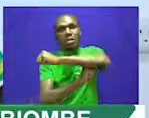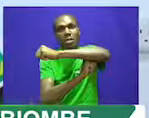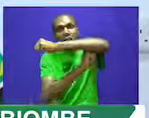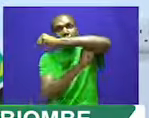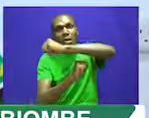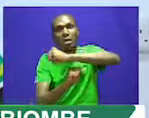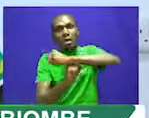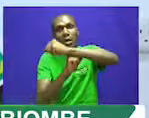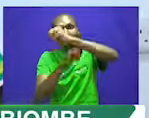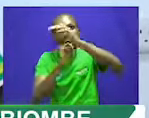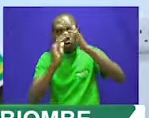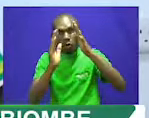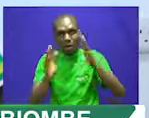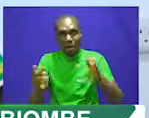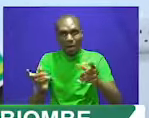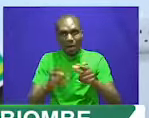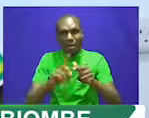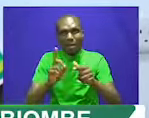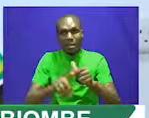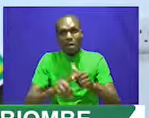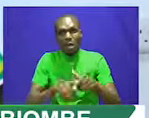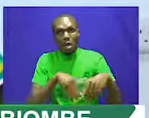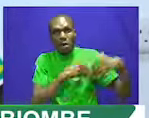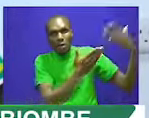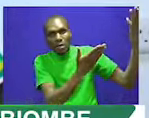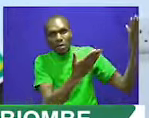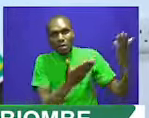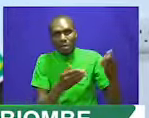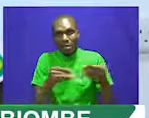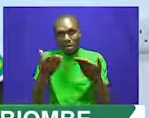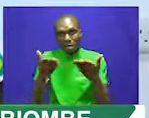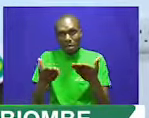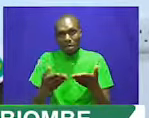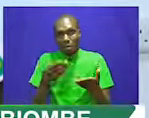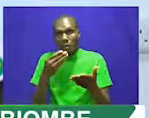a very in the bar to achieve as Chivoconia as ya